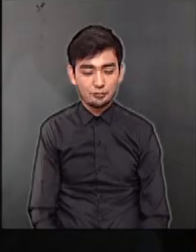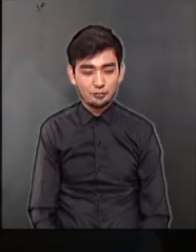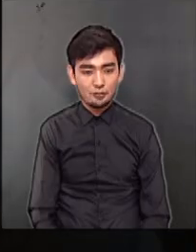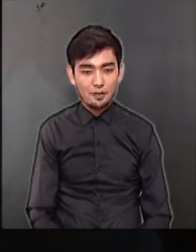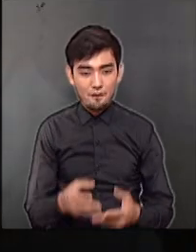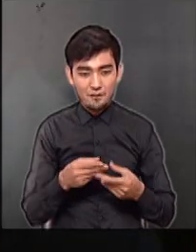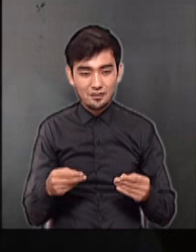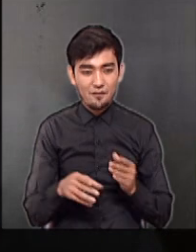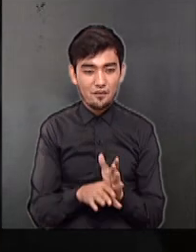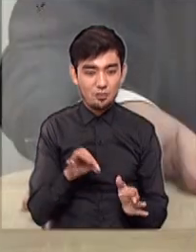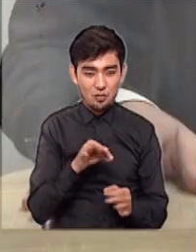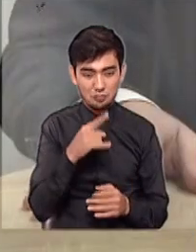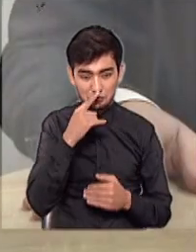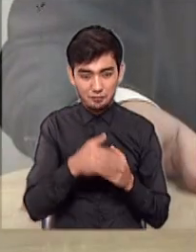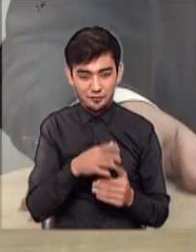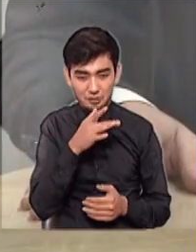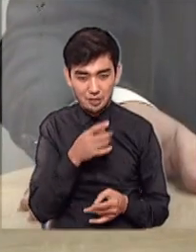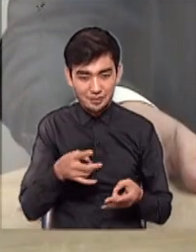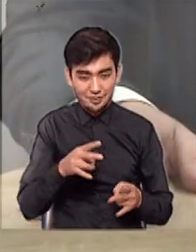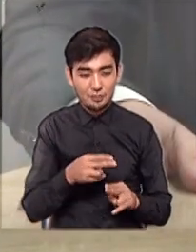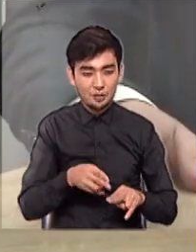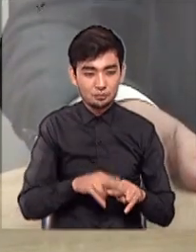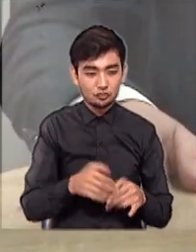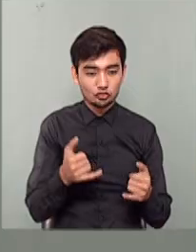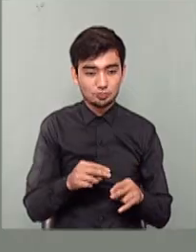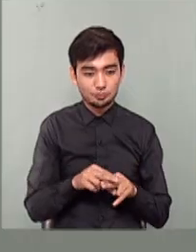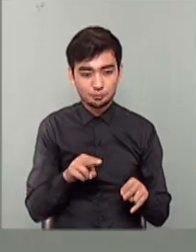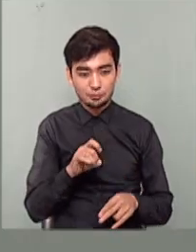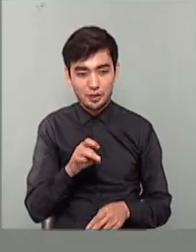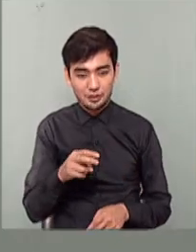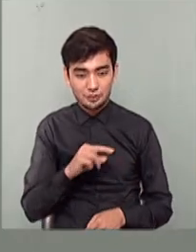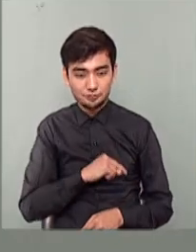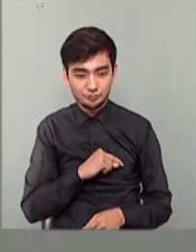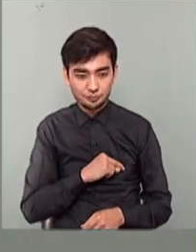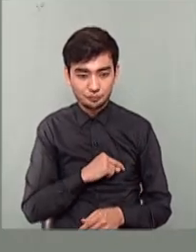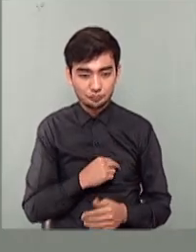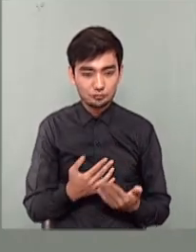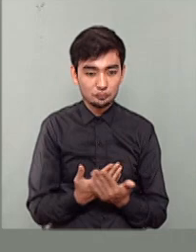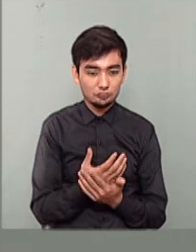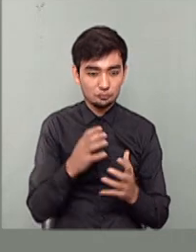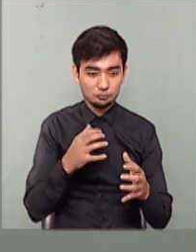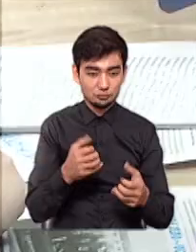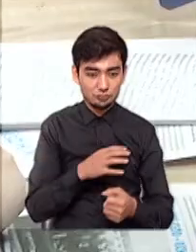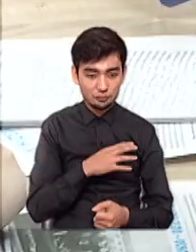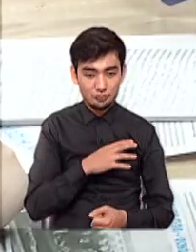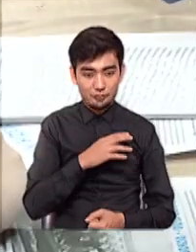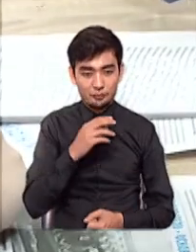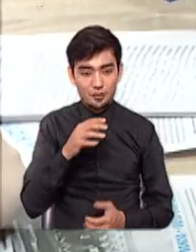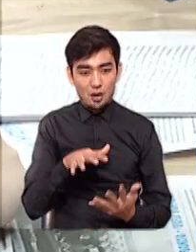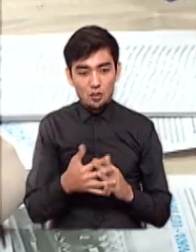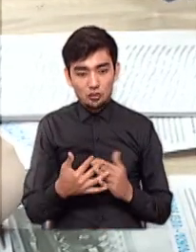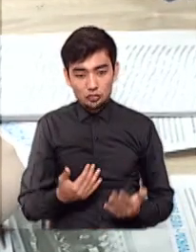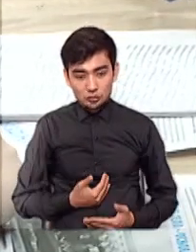Көктемгі саяси науқанға санаулы күндер қалып отыр. Сондықтан қазір партиялардың үгіт-насихат жұмыстары жаңа қарқын алғандай. Мәселен, Астананың іргесіндегі ауыл